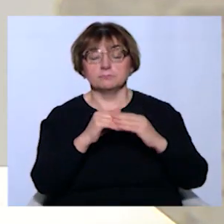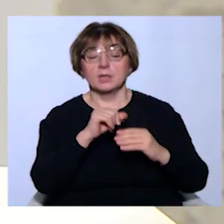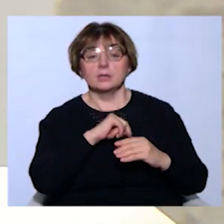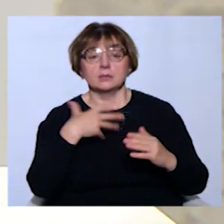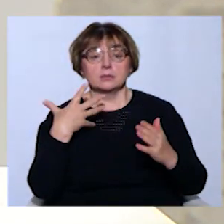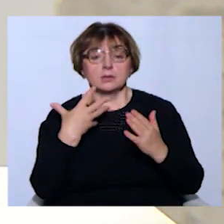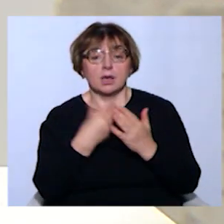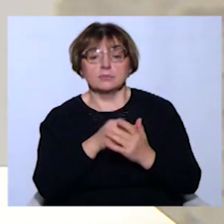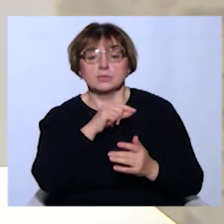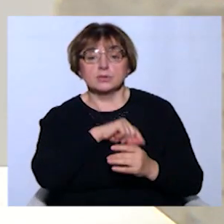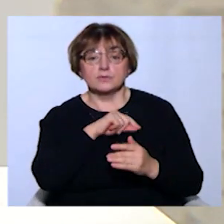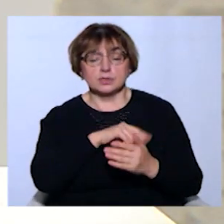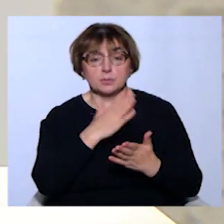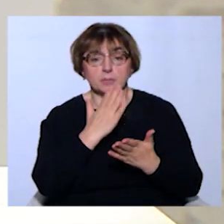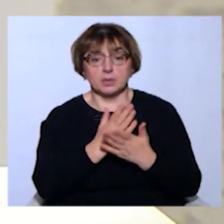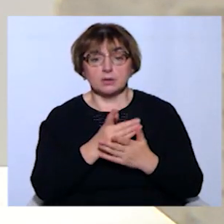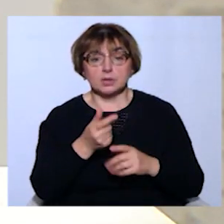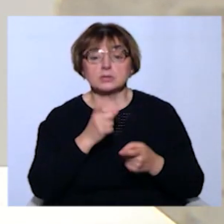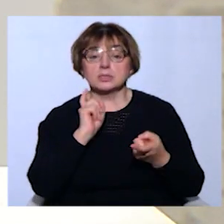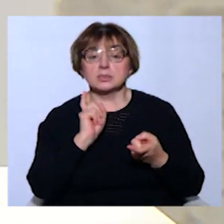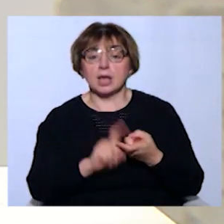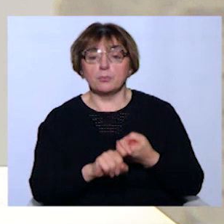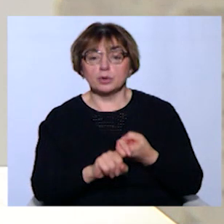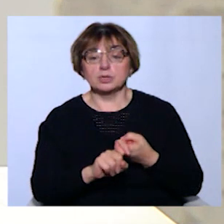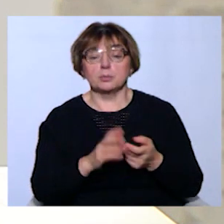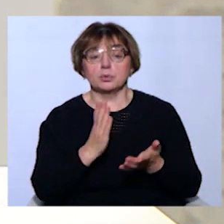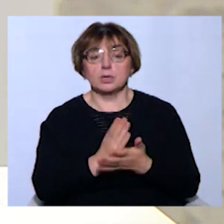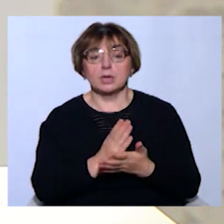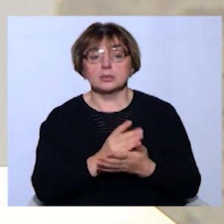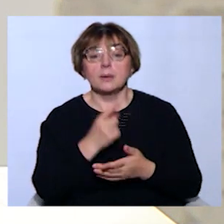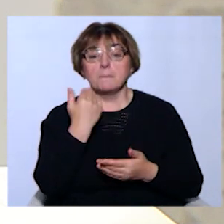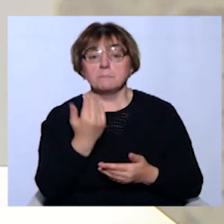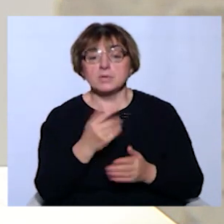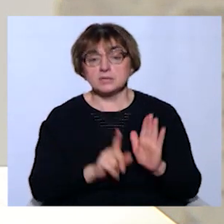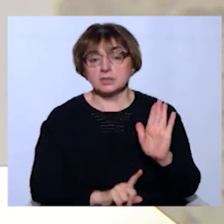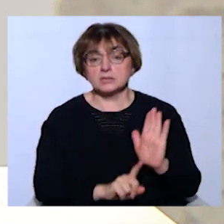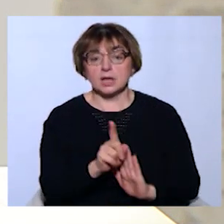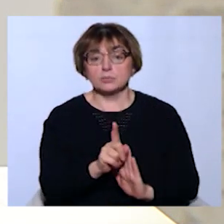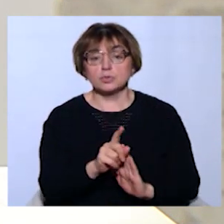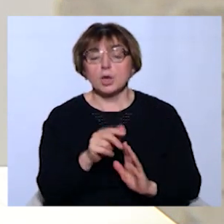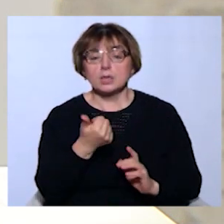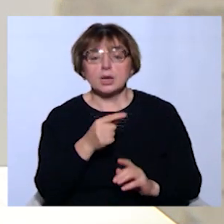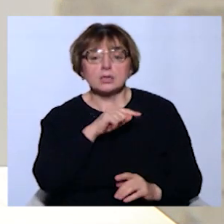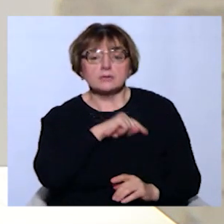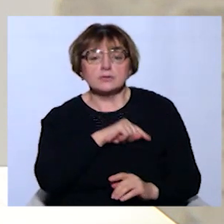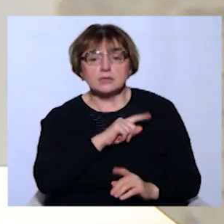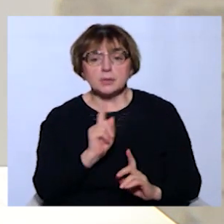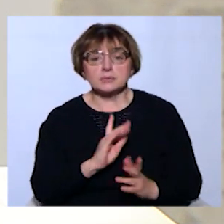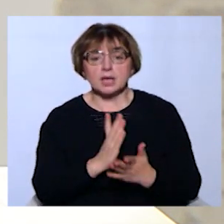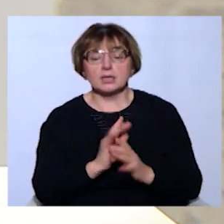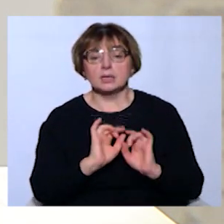თავისი თვისებები აქვს ყველას და ეს თვისებები დამოკიდებული არის მის წარმოშობაზე. რა თვისებებზეა ახლა